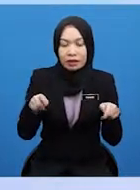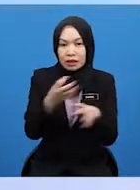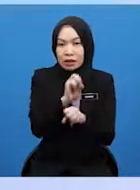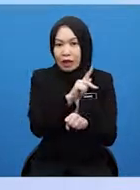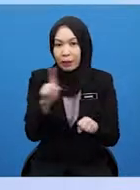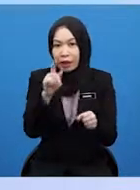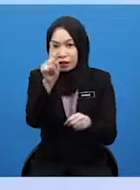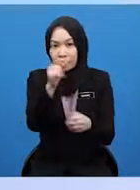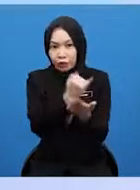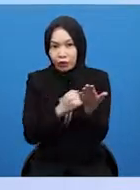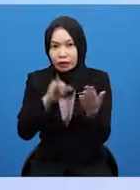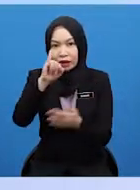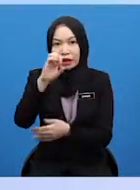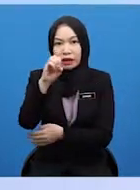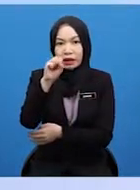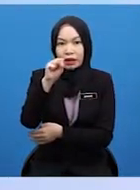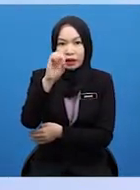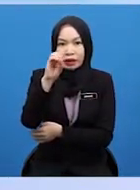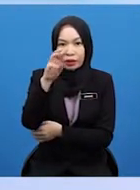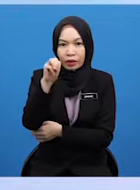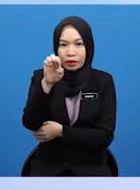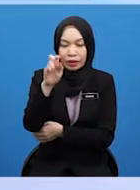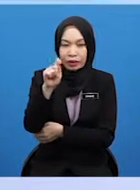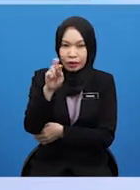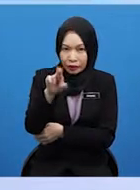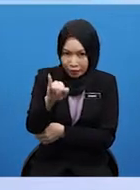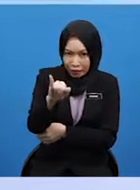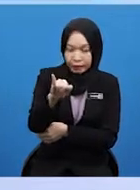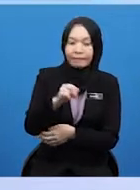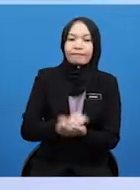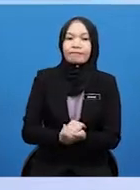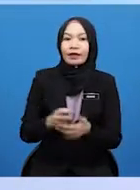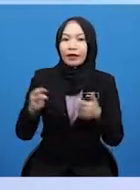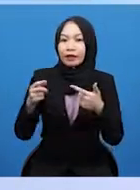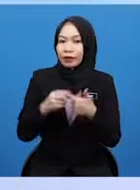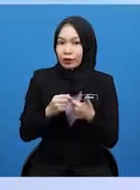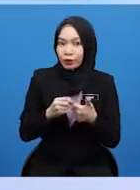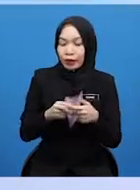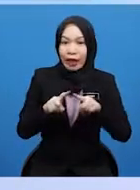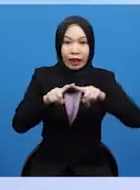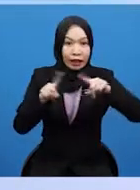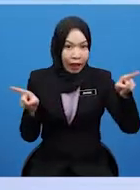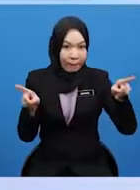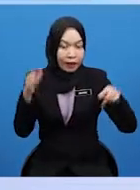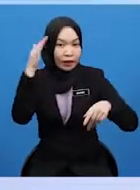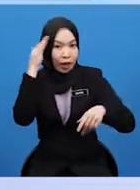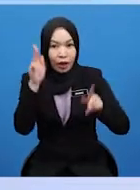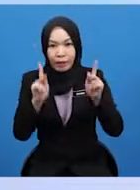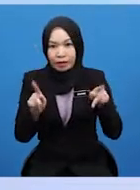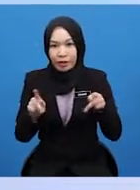Versi kedua, tapi tahukah pelajar-pelajar apakah itu lukisan